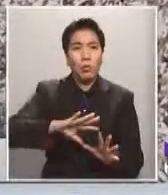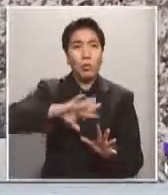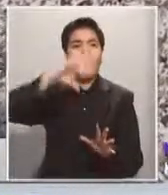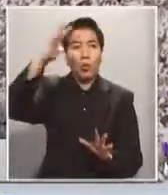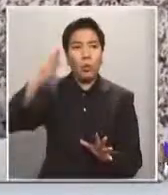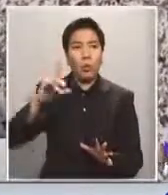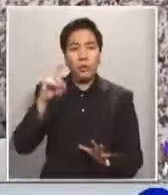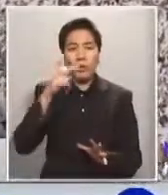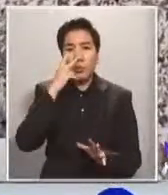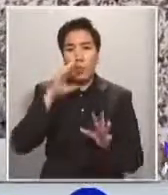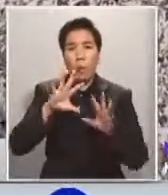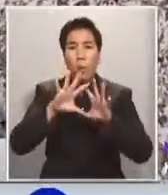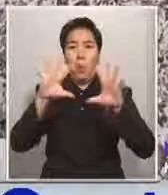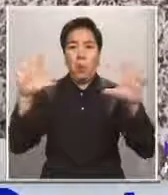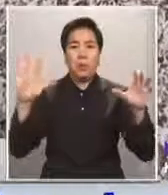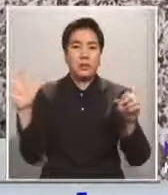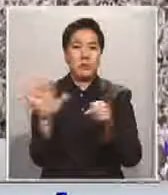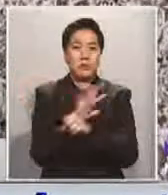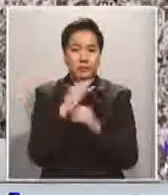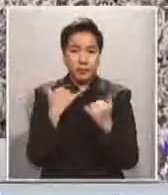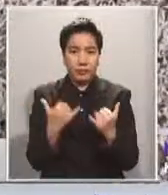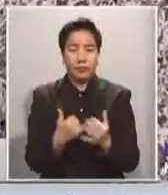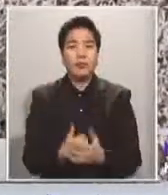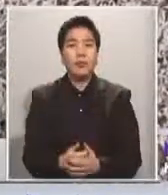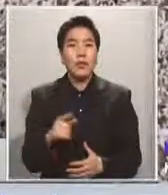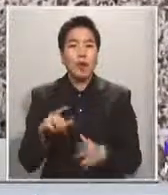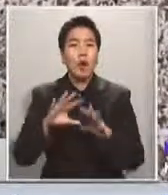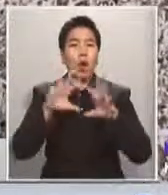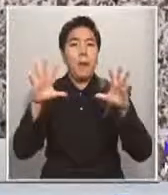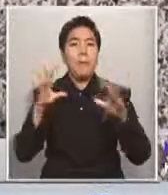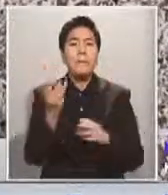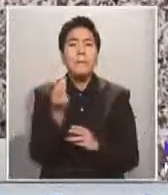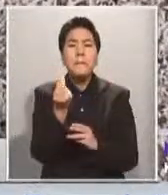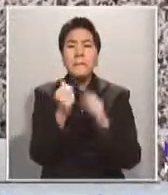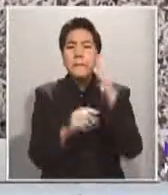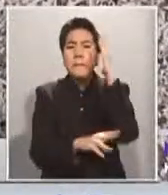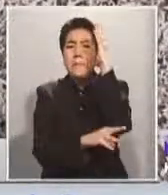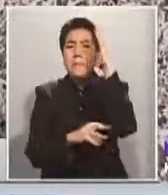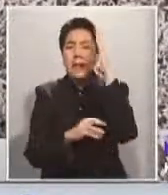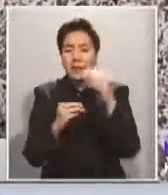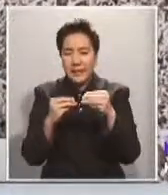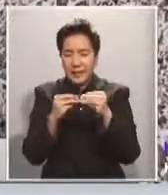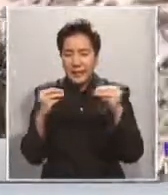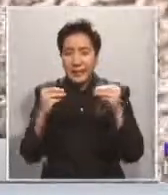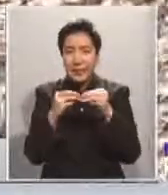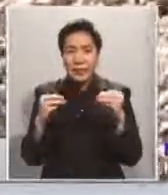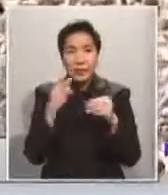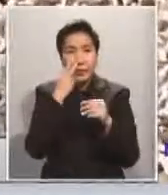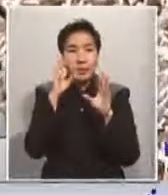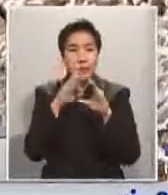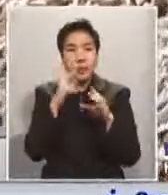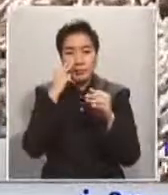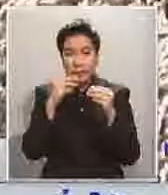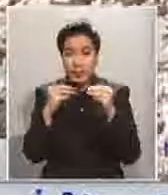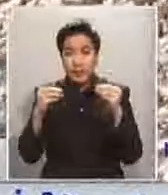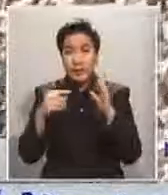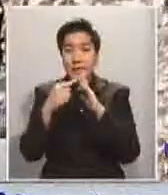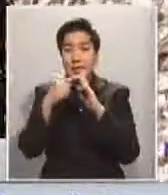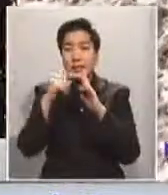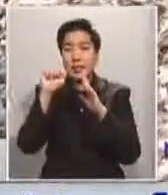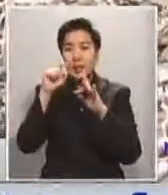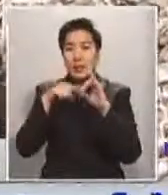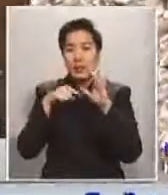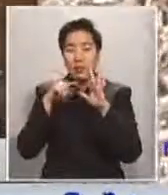อ้ย มาถึงแล้วกองมันเส้น อันนี้เหรอฮะกองมันเส้น ครับ โอ้เป็นลักษณะนี้เหรอ ครับอันนี้